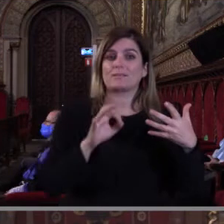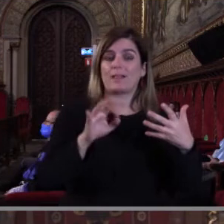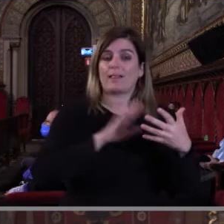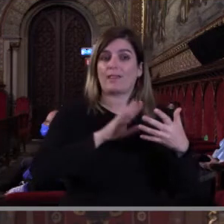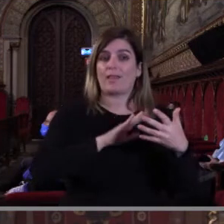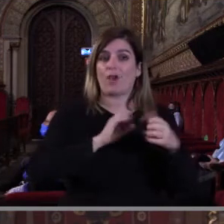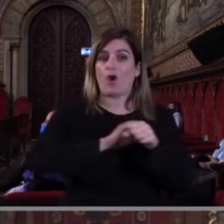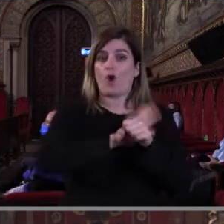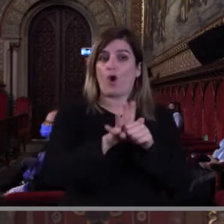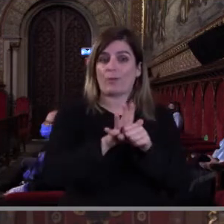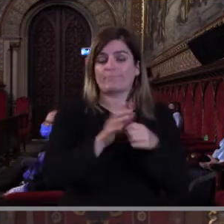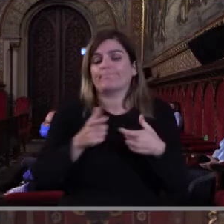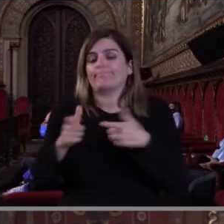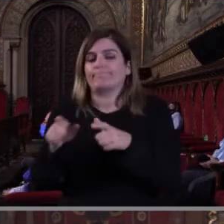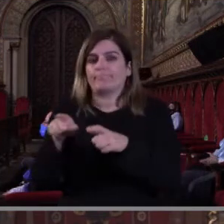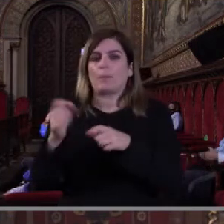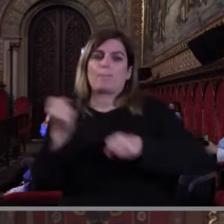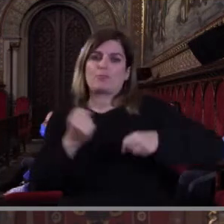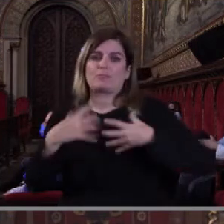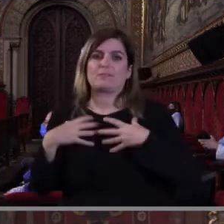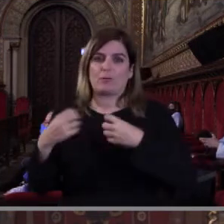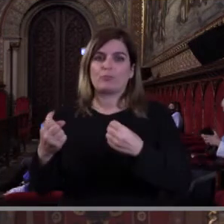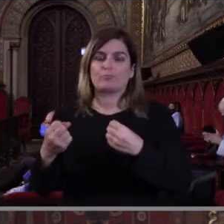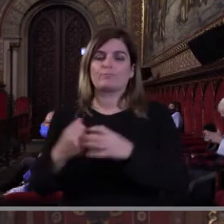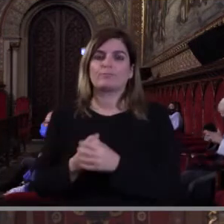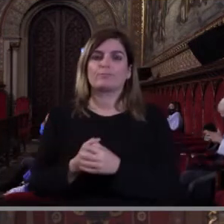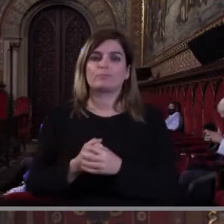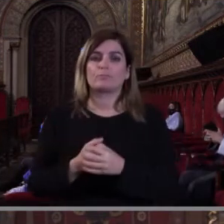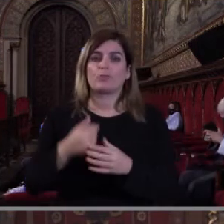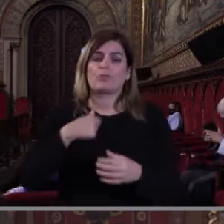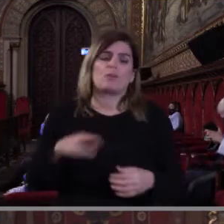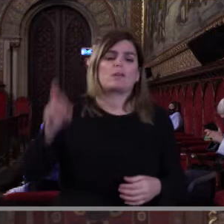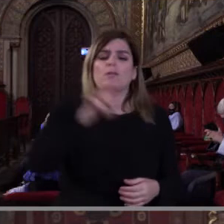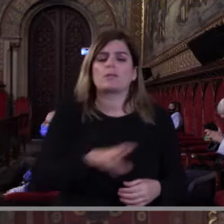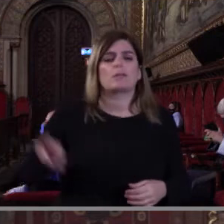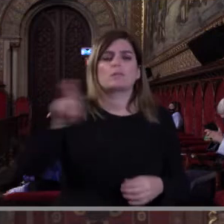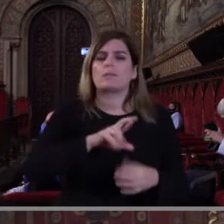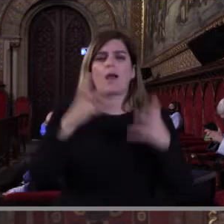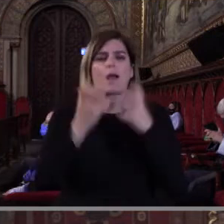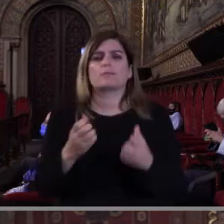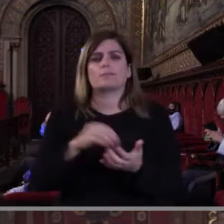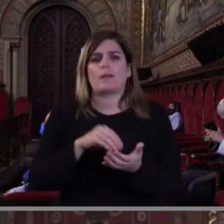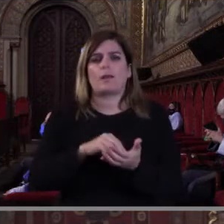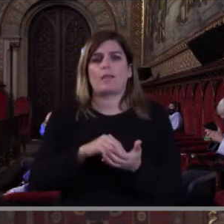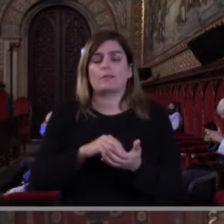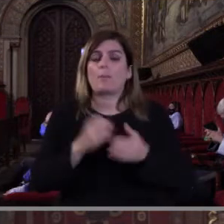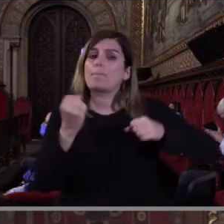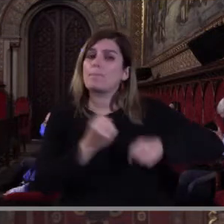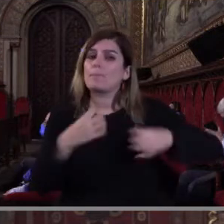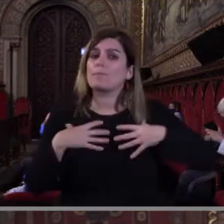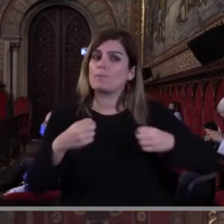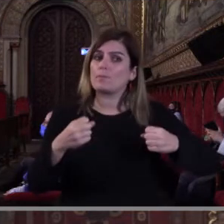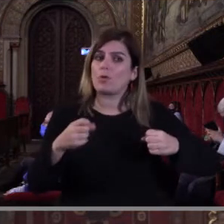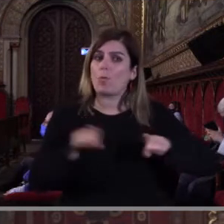Covid-19 a Espanya s'han donat entre personal sanitari. Ho hem repetit moltes vegades, els professionals sanitaris no som